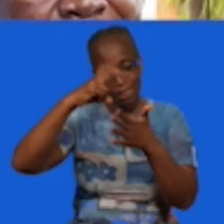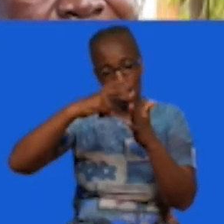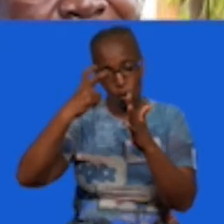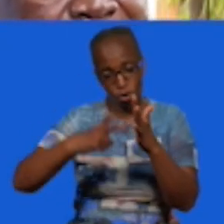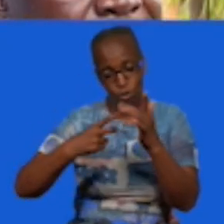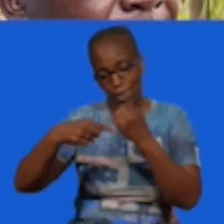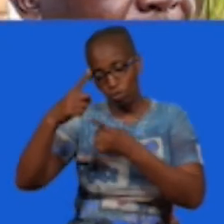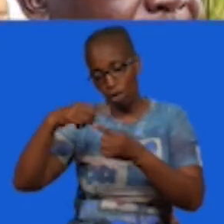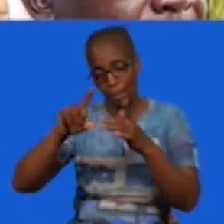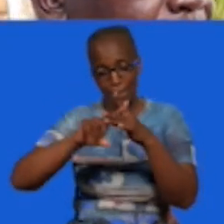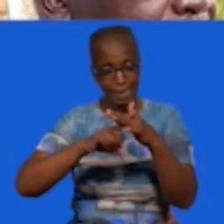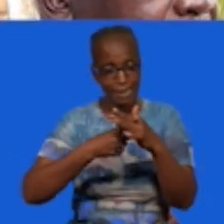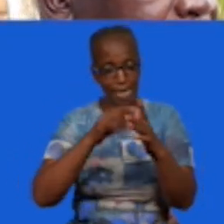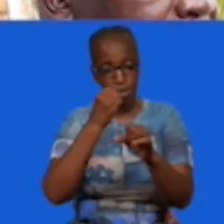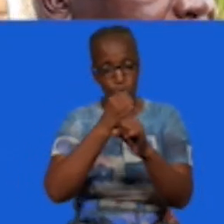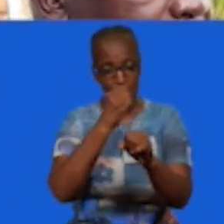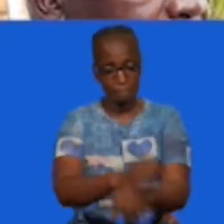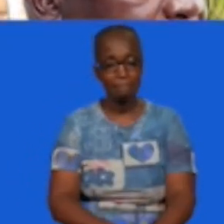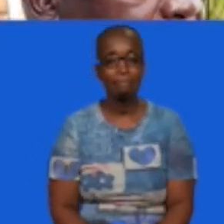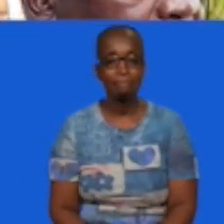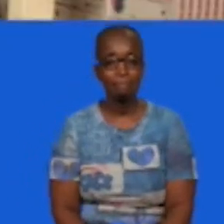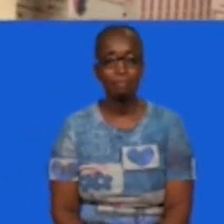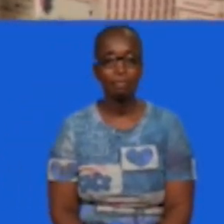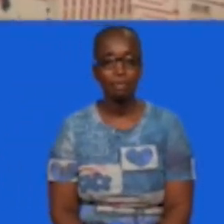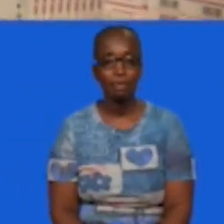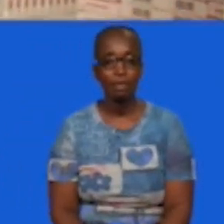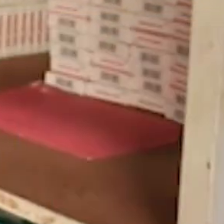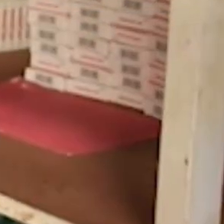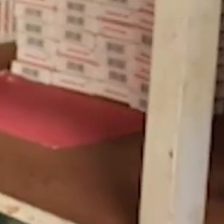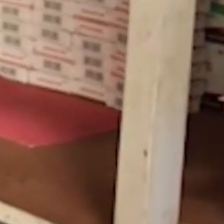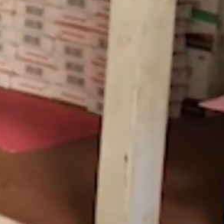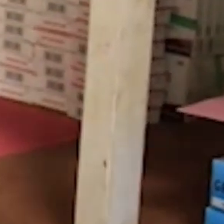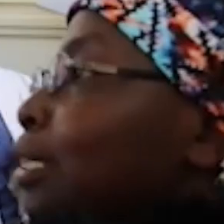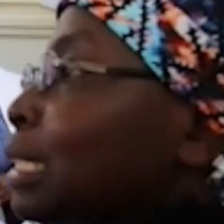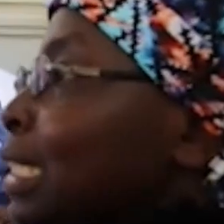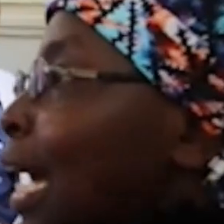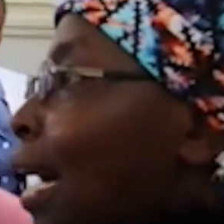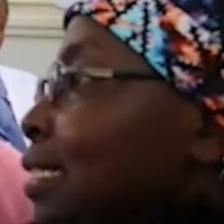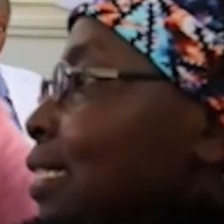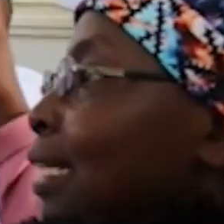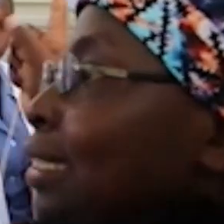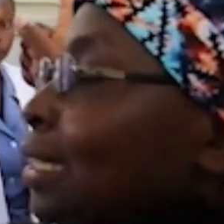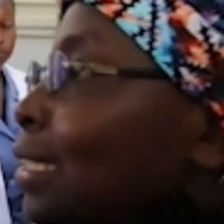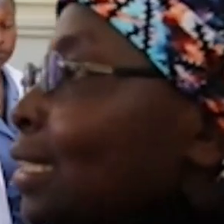aweze kuingia na kufanya kazi, kuanza hiyo kazi mara moja. James Mwangi, Undugu TV.